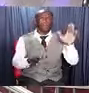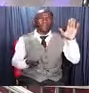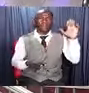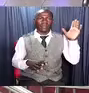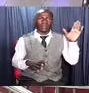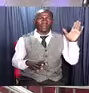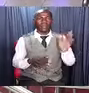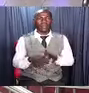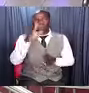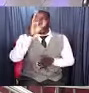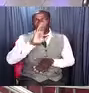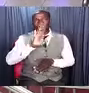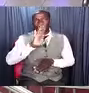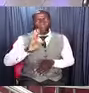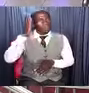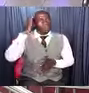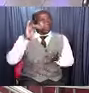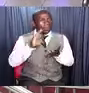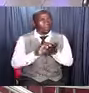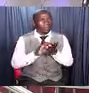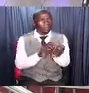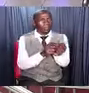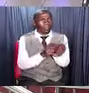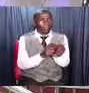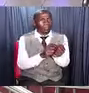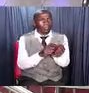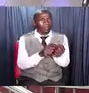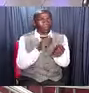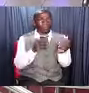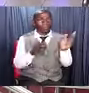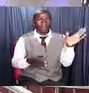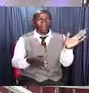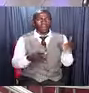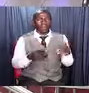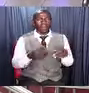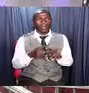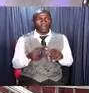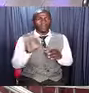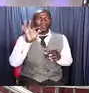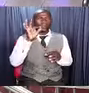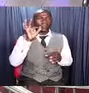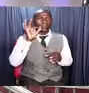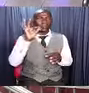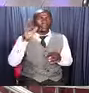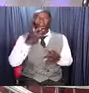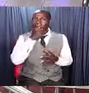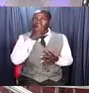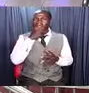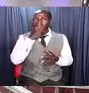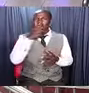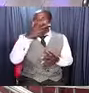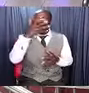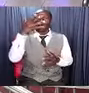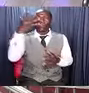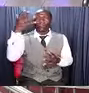knew, yes. Mungu anajua. God knows. Mahindi hayakuwa vile. We didn't get the maize. Lakini maua yamejaa kwa kila mwembe. But